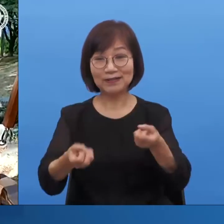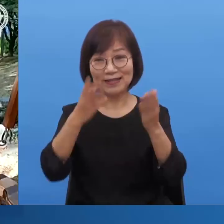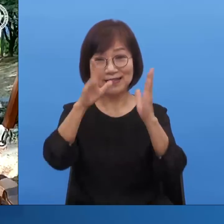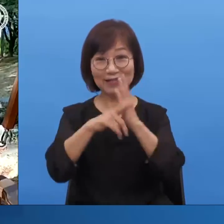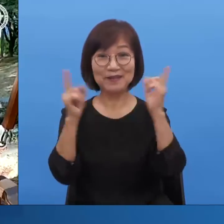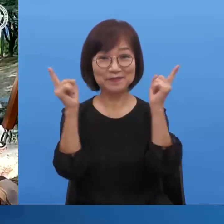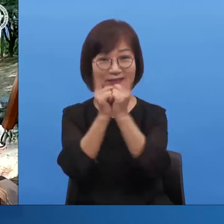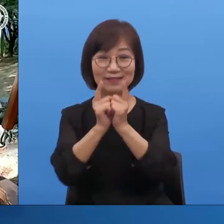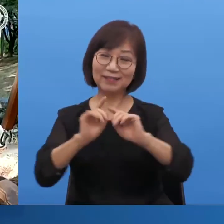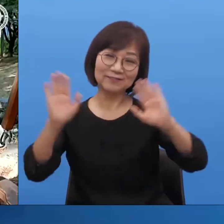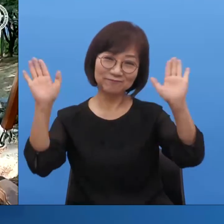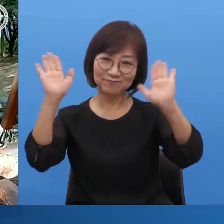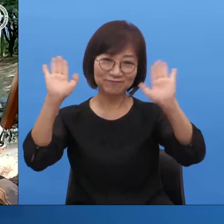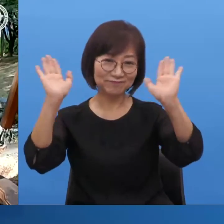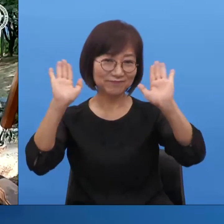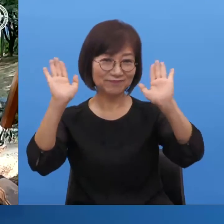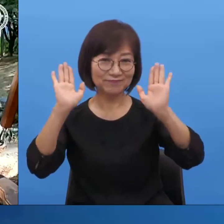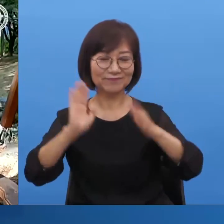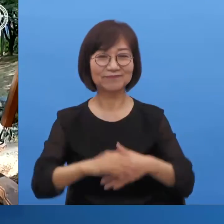Bye bye.